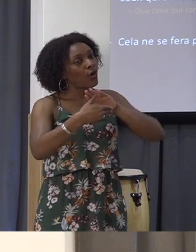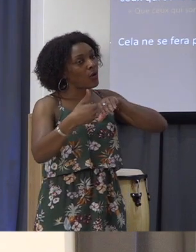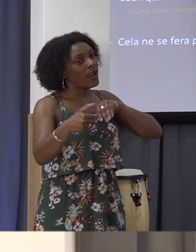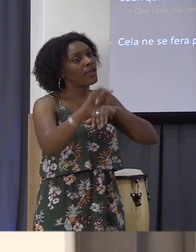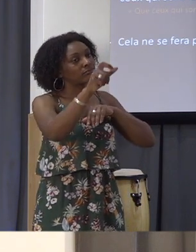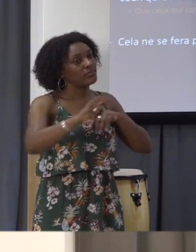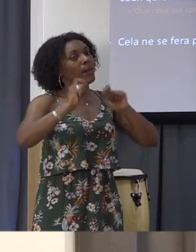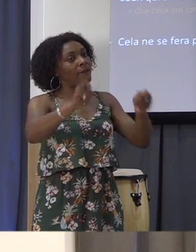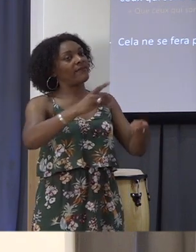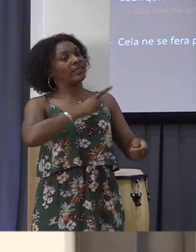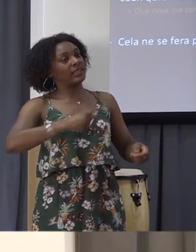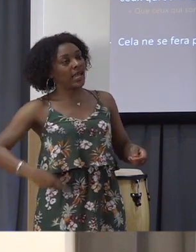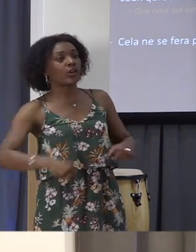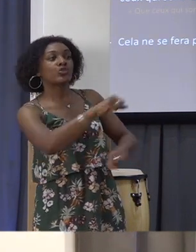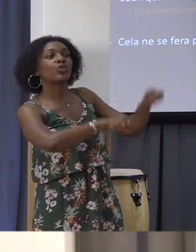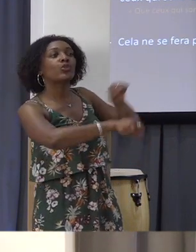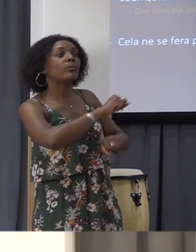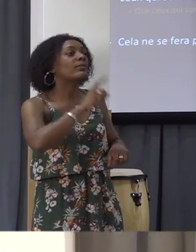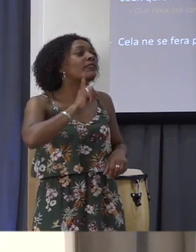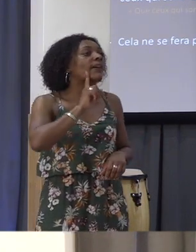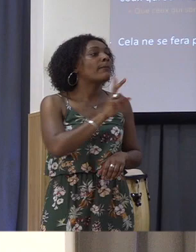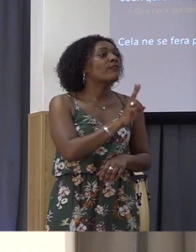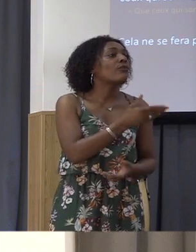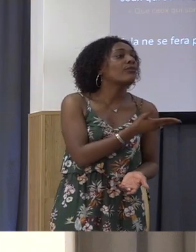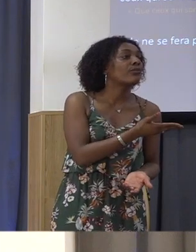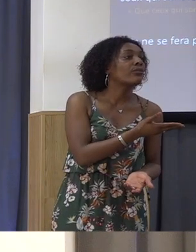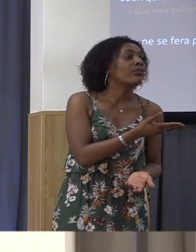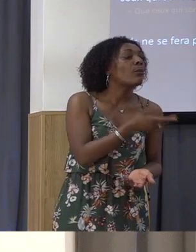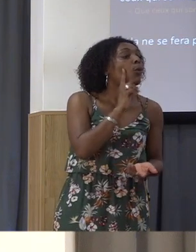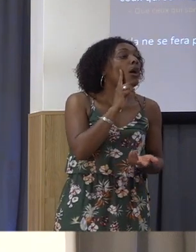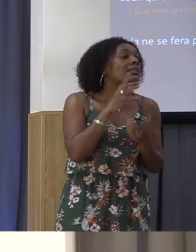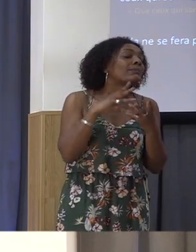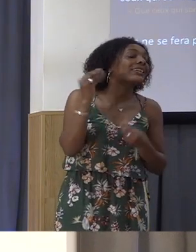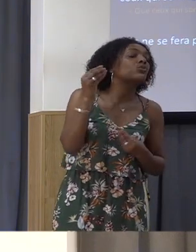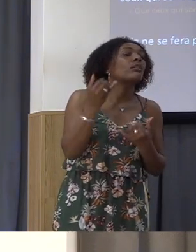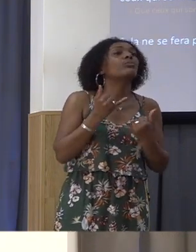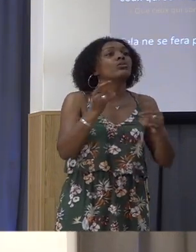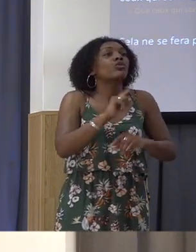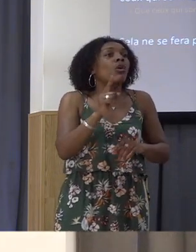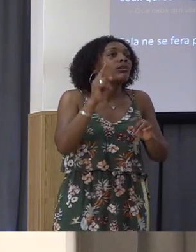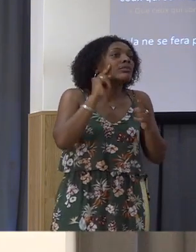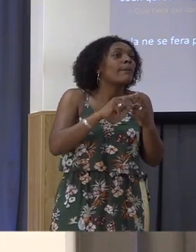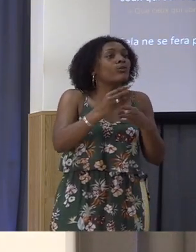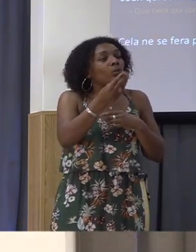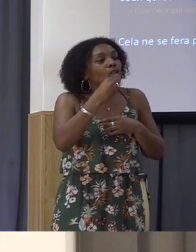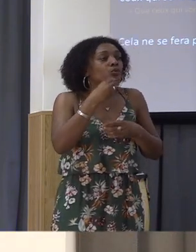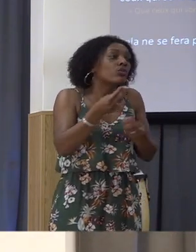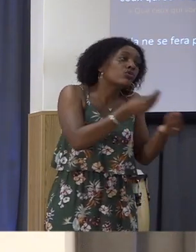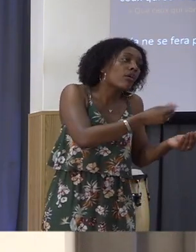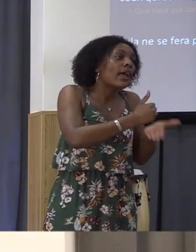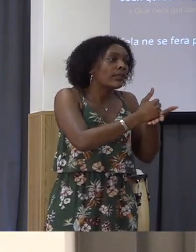Peut-être que, a priori, ce n'était pas forcément très spirituel, la distribution de la nourriture, mais c'est un vrai